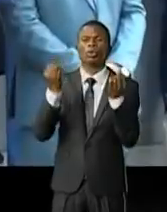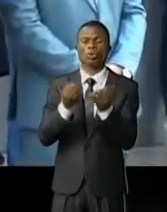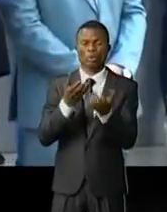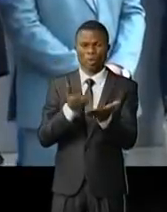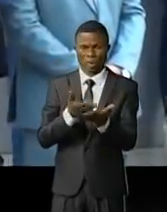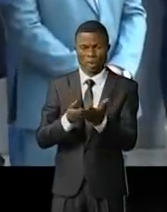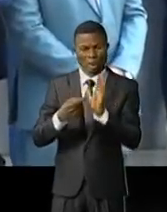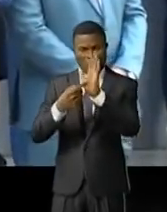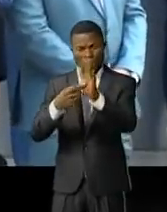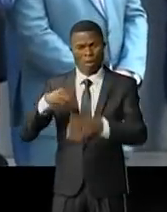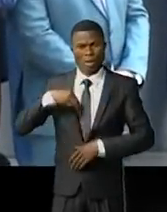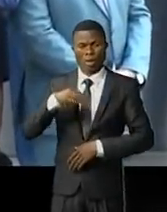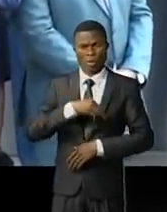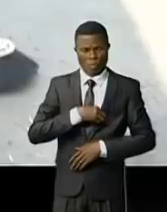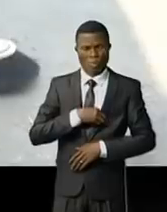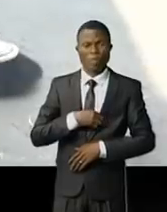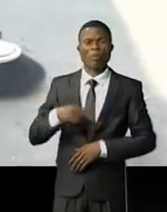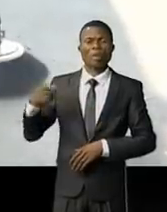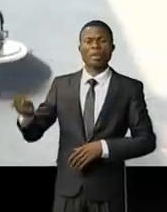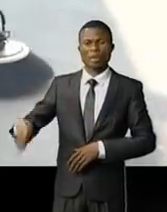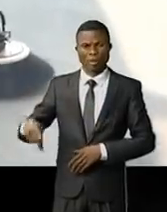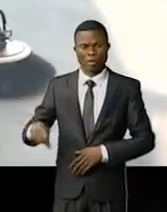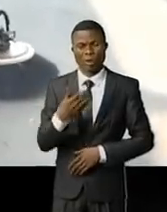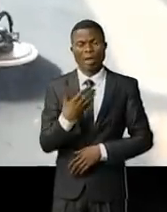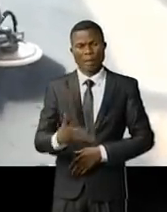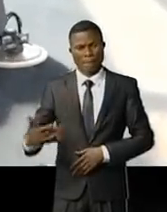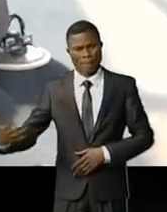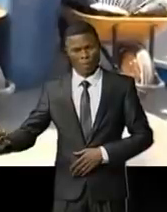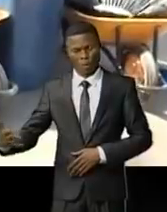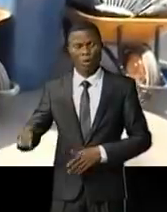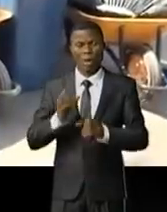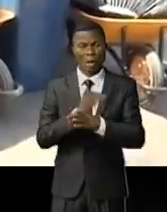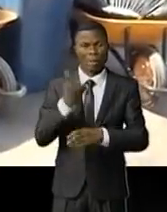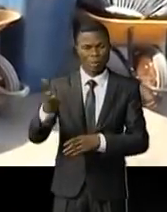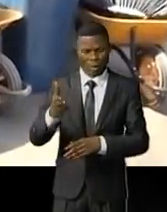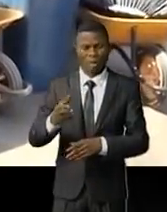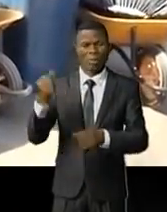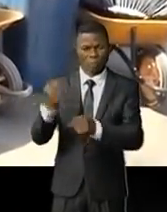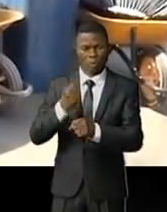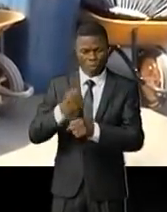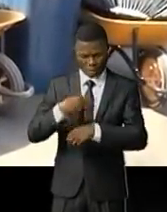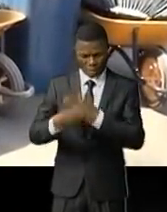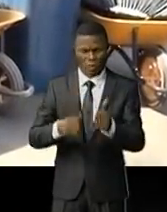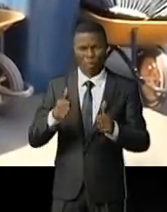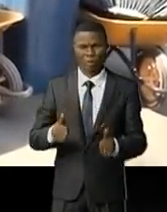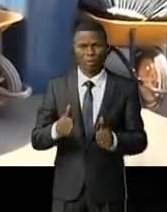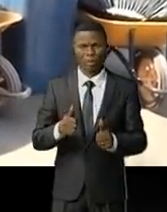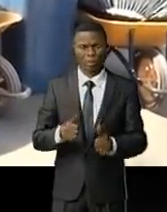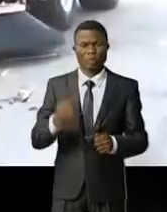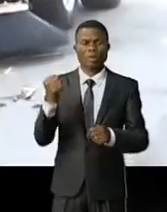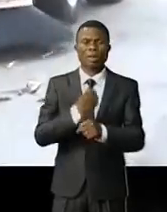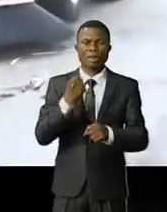a présenté aux membres des équipes provinciales les matériels dont il dispose afin d'honorer sa part du contrat. En plus du